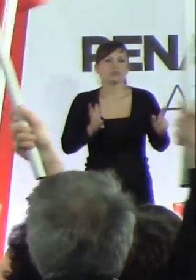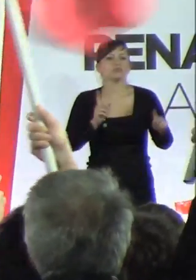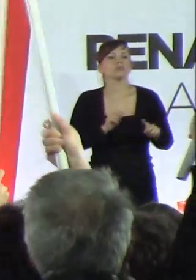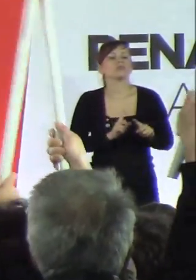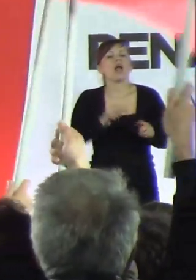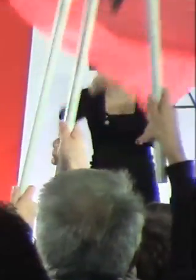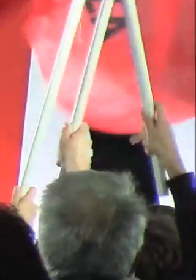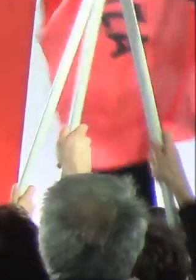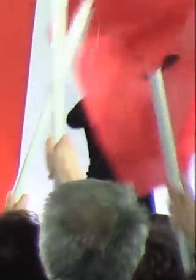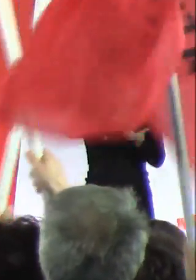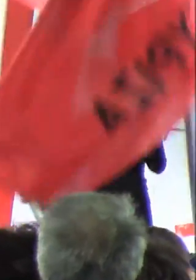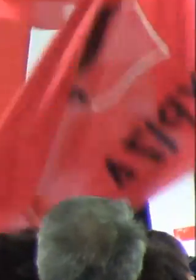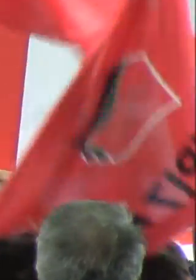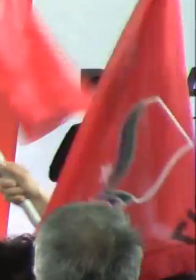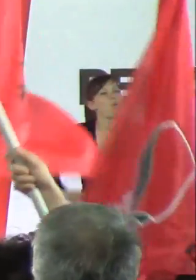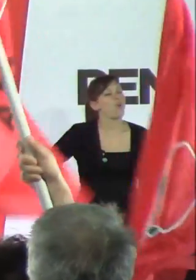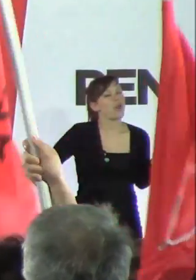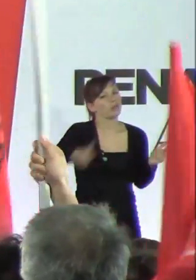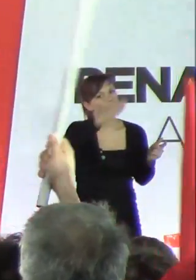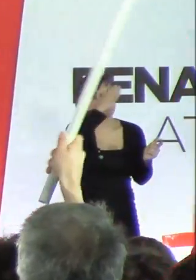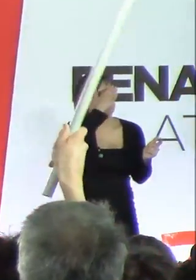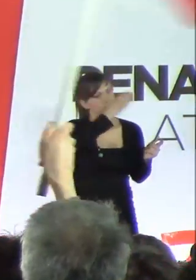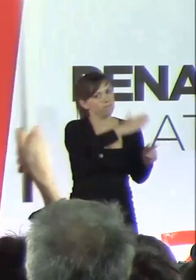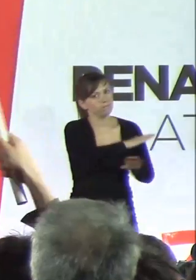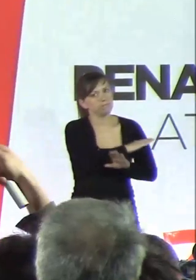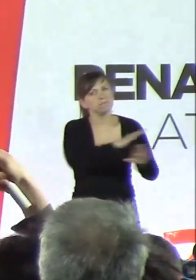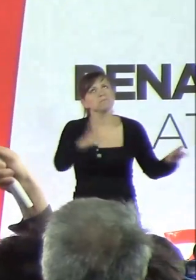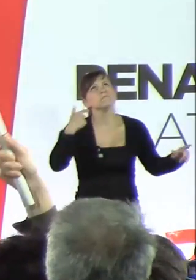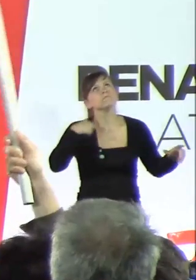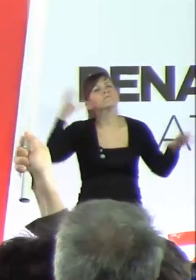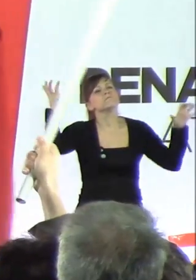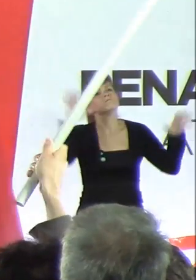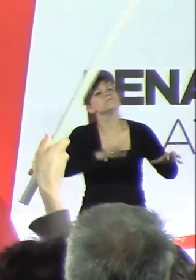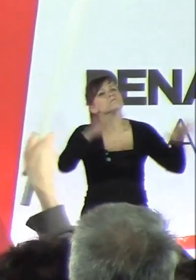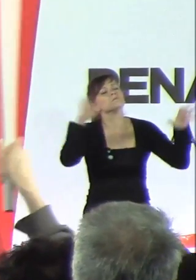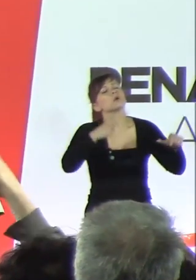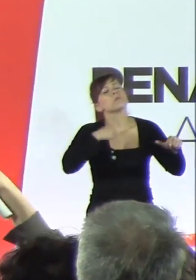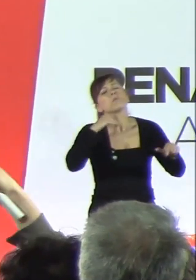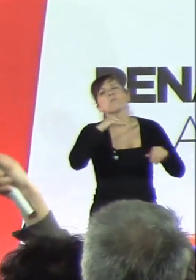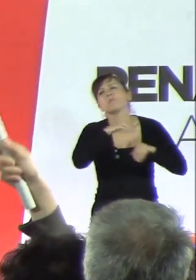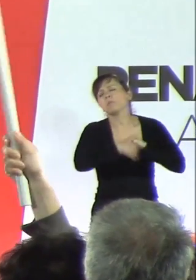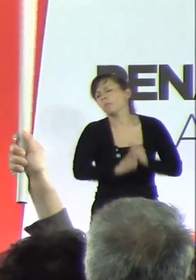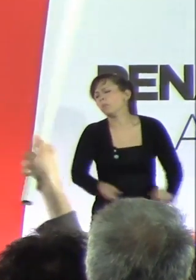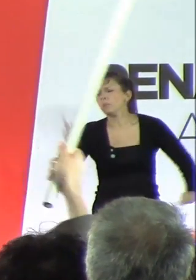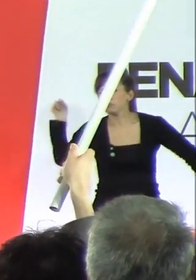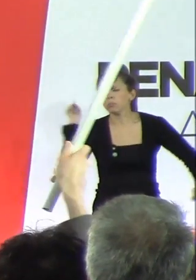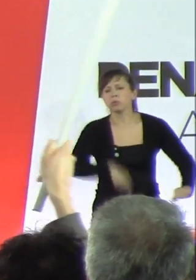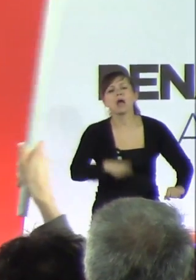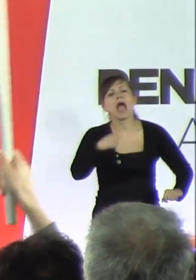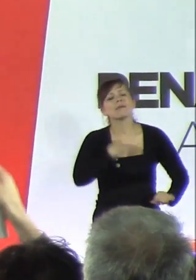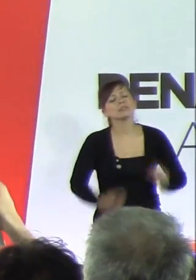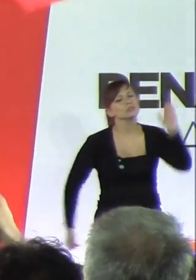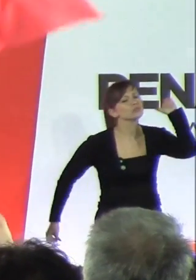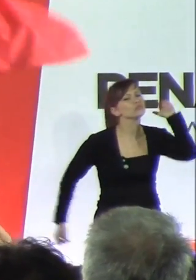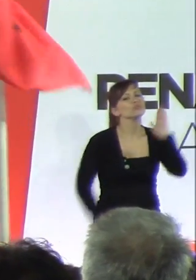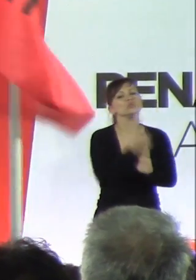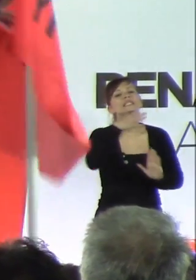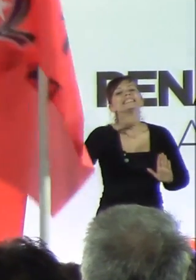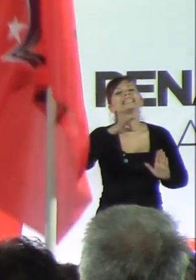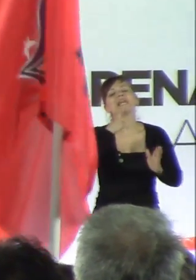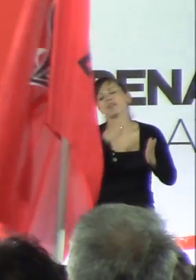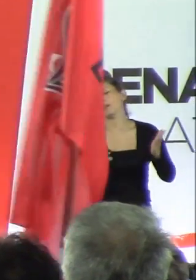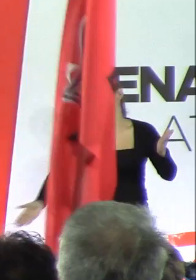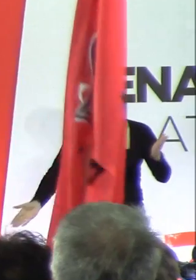της Αθήνας. Είτε με μπόρα είτε με βροχή θα γυρίσουμε σελίδα. Αυτή και την